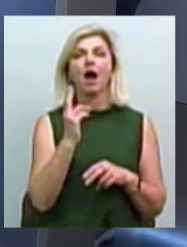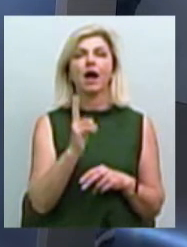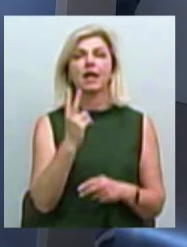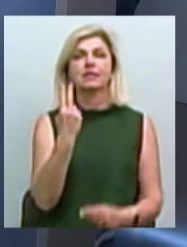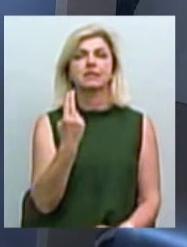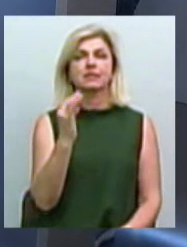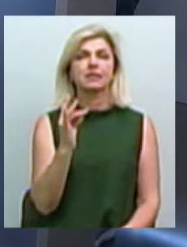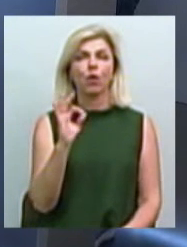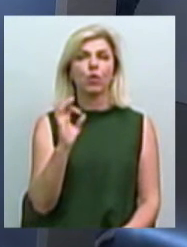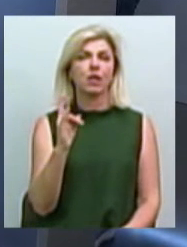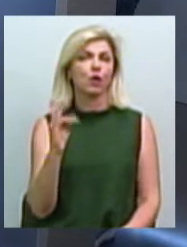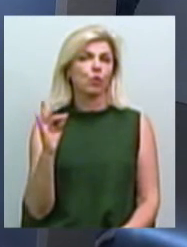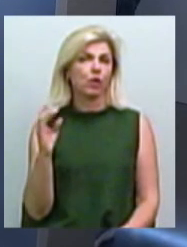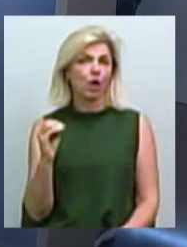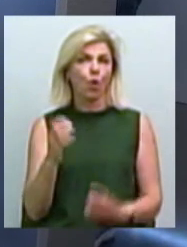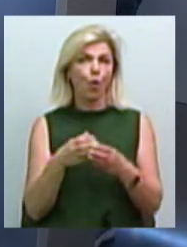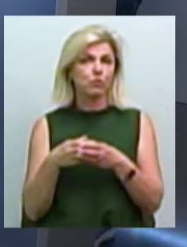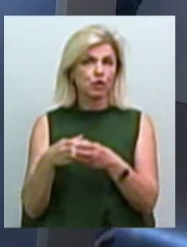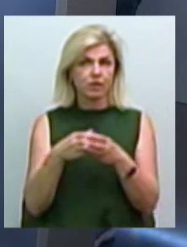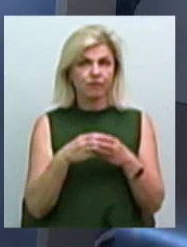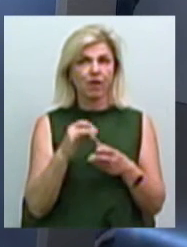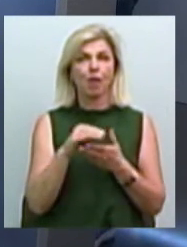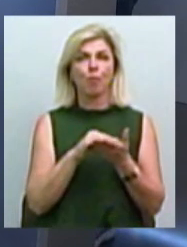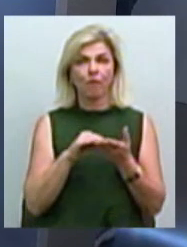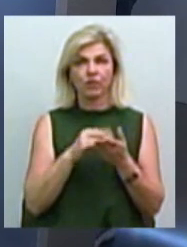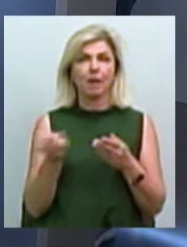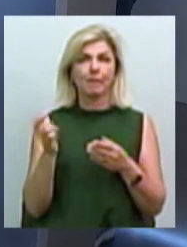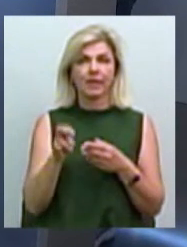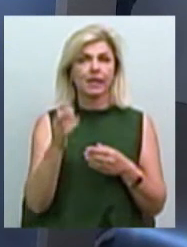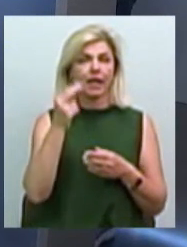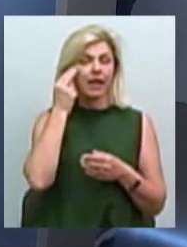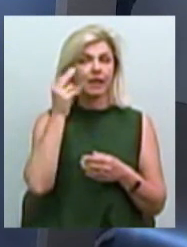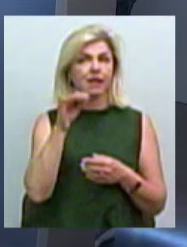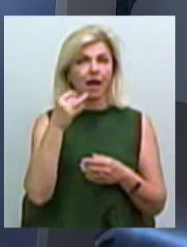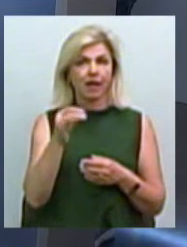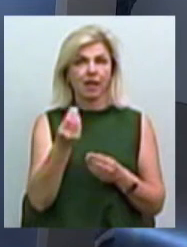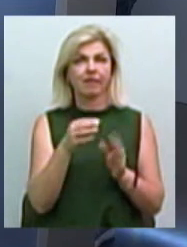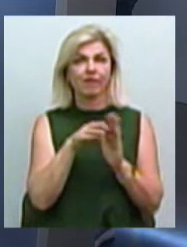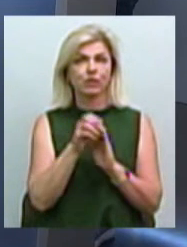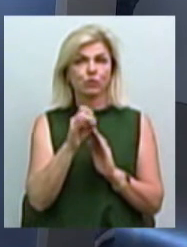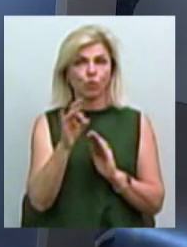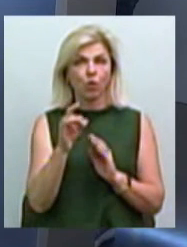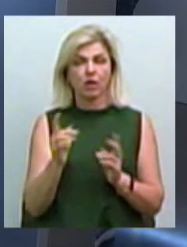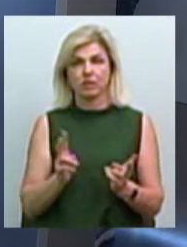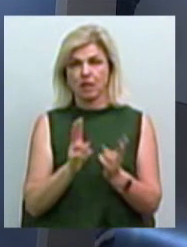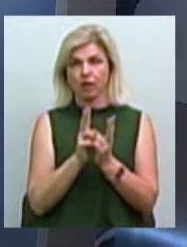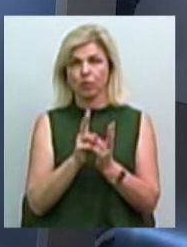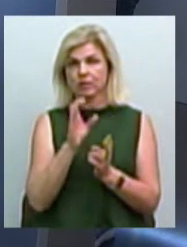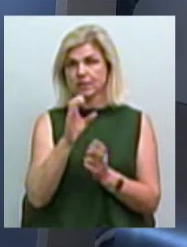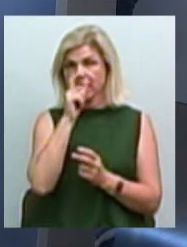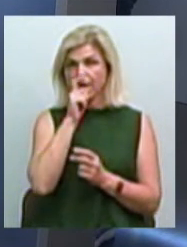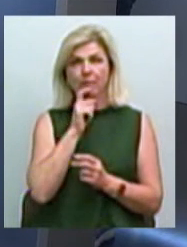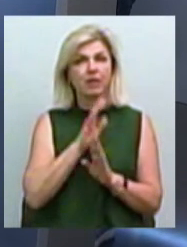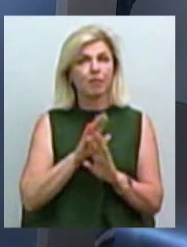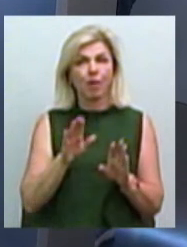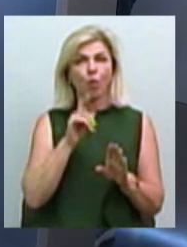И очередная попытка прийти китайских инвесторов столкнулась не с непониманием со стороны